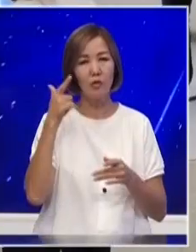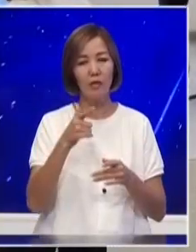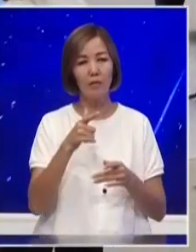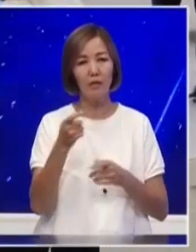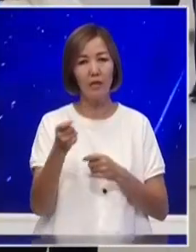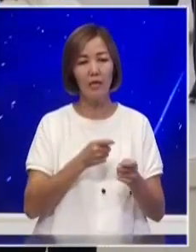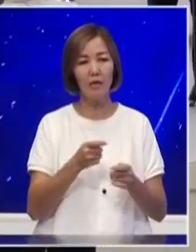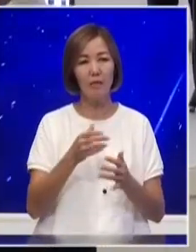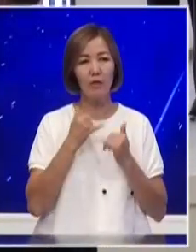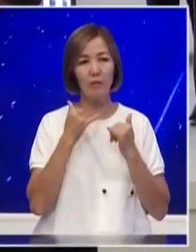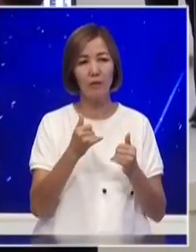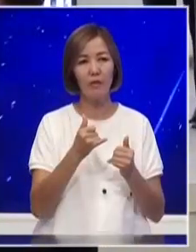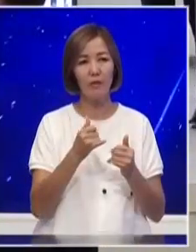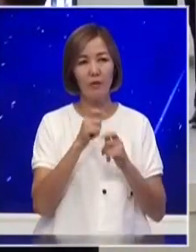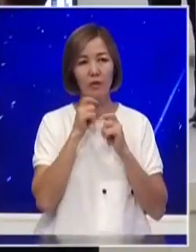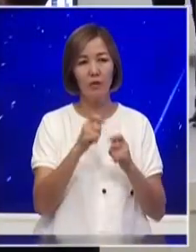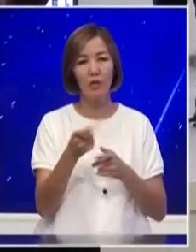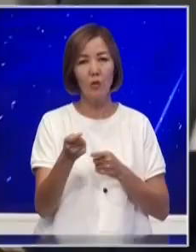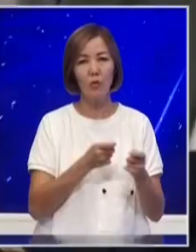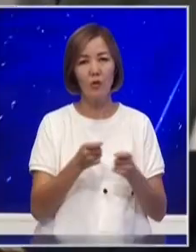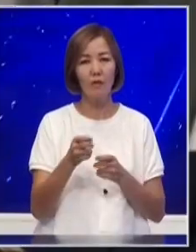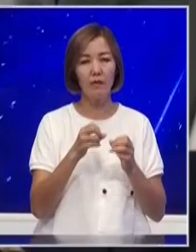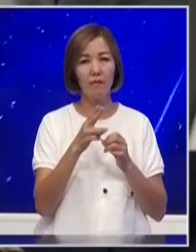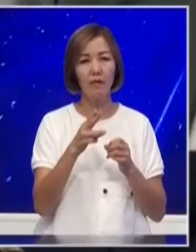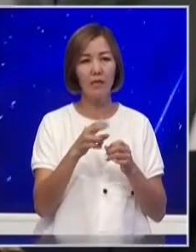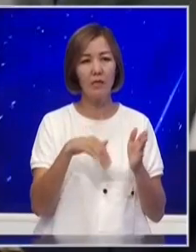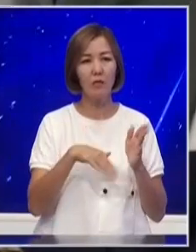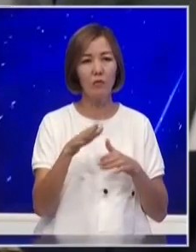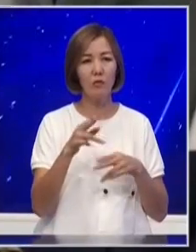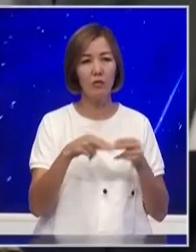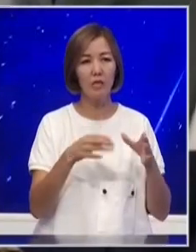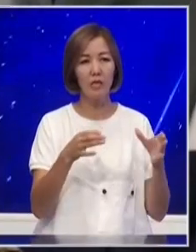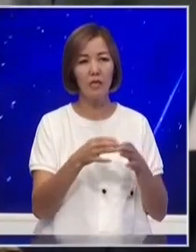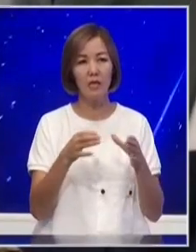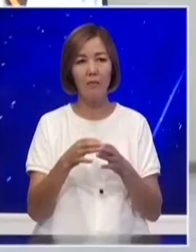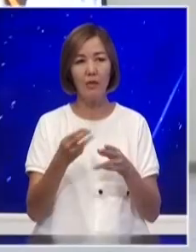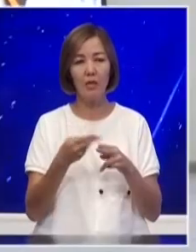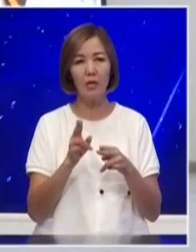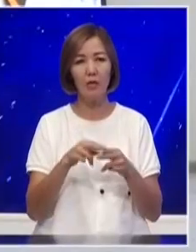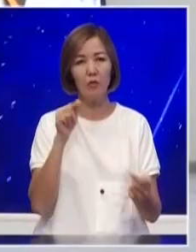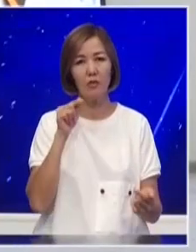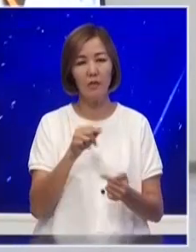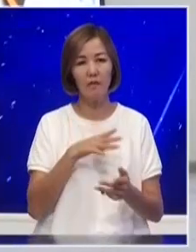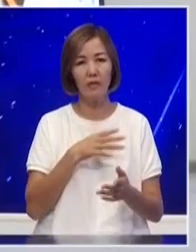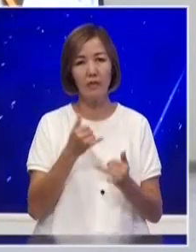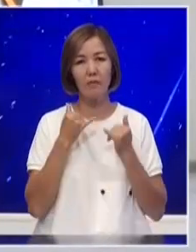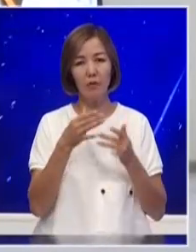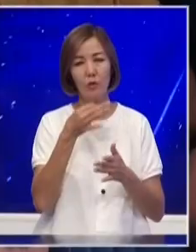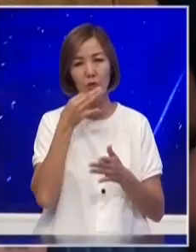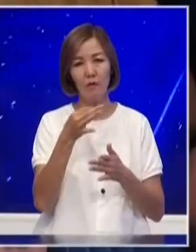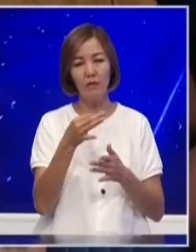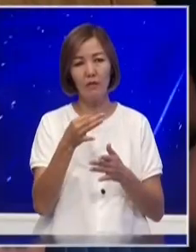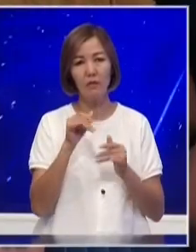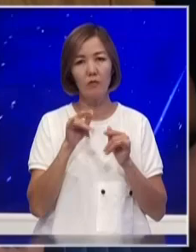области были удостоены представители и руководители 12 лучших строительных компаний, которые соответственно относятся к своему